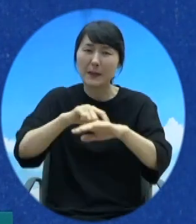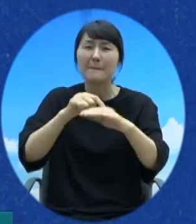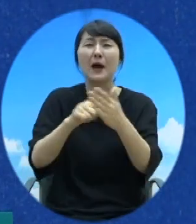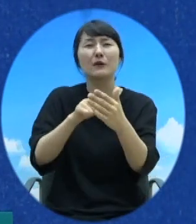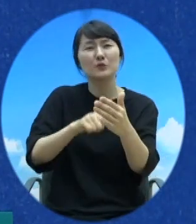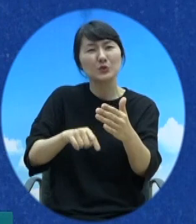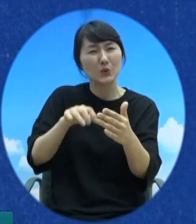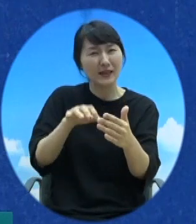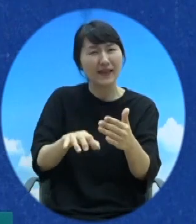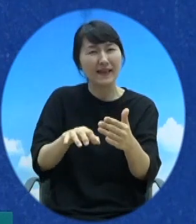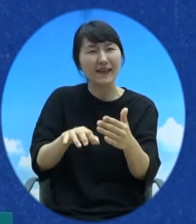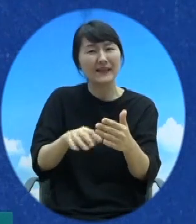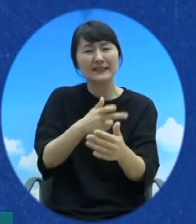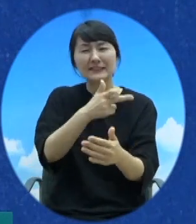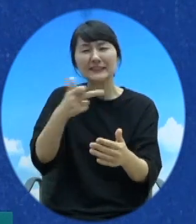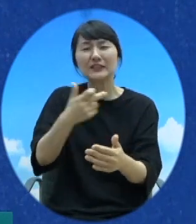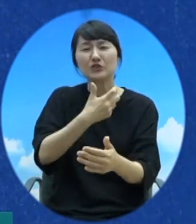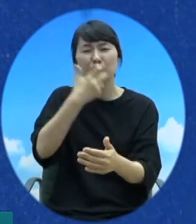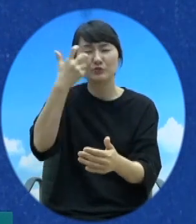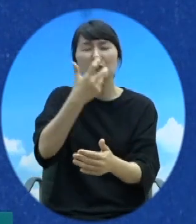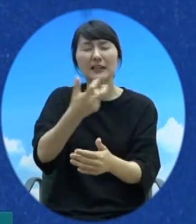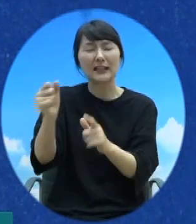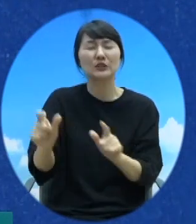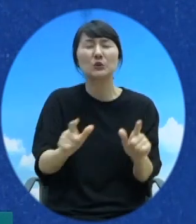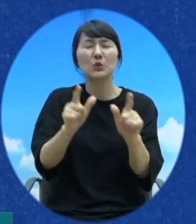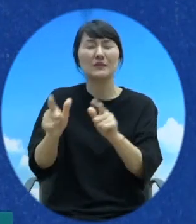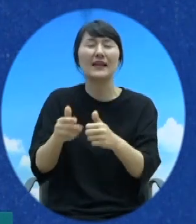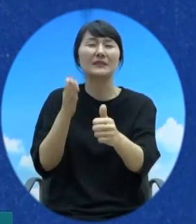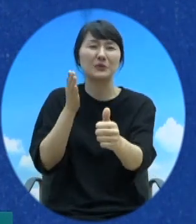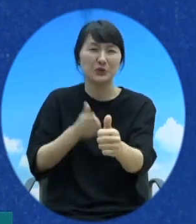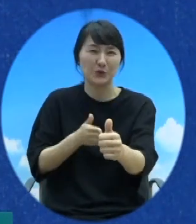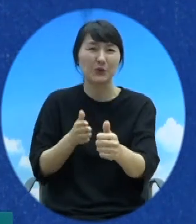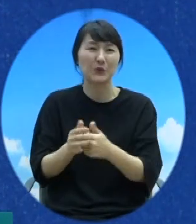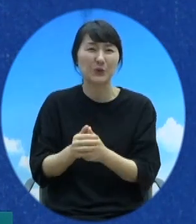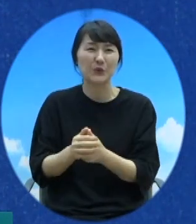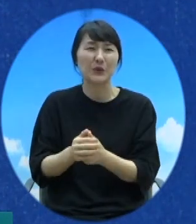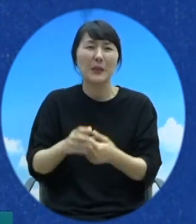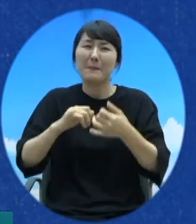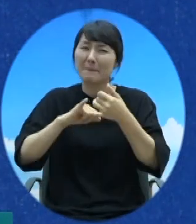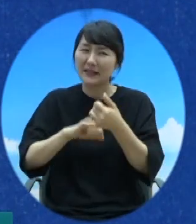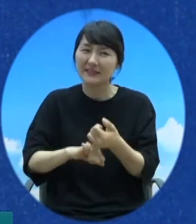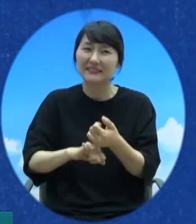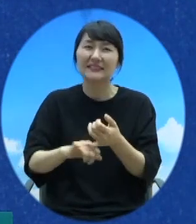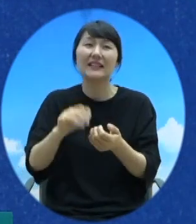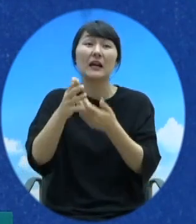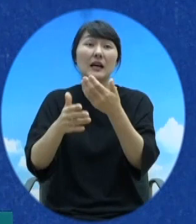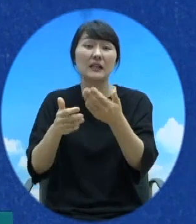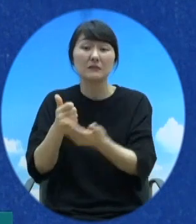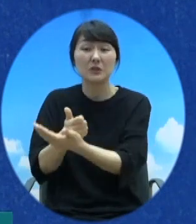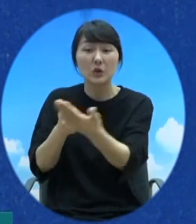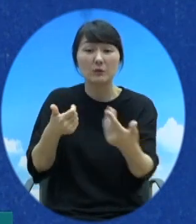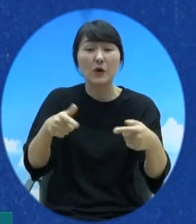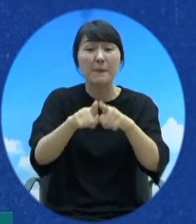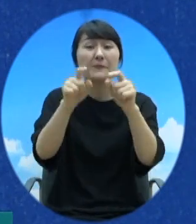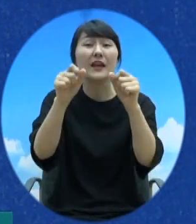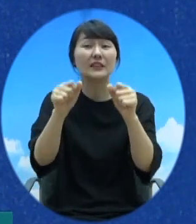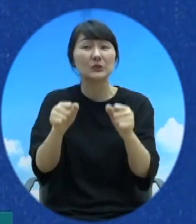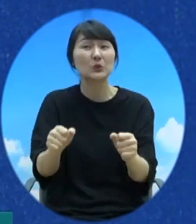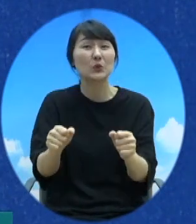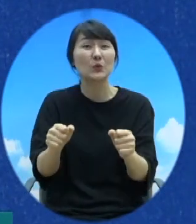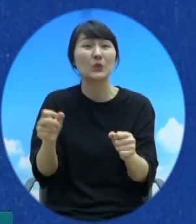마음속에 큰 꿈을 가지고 사십시오. 그러면 반드시 하나님이 여러분과 함께하여